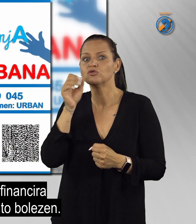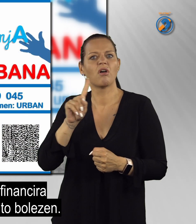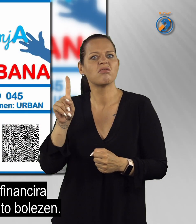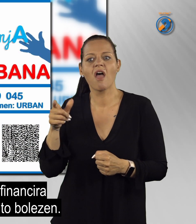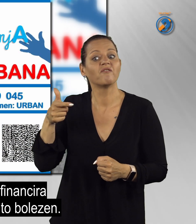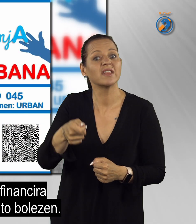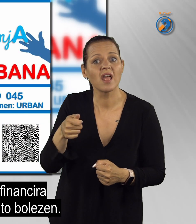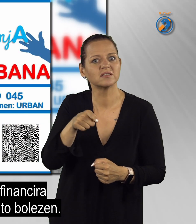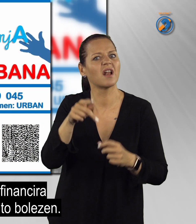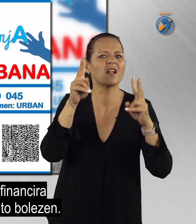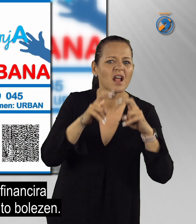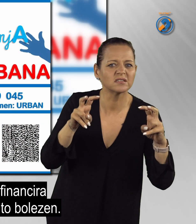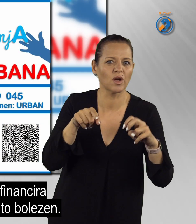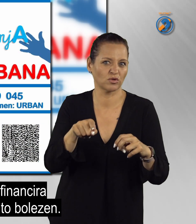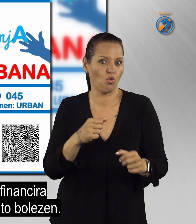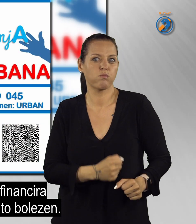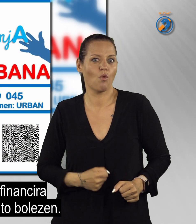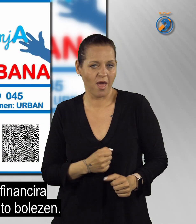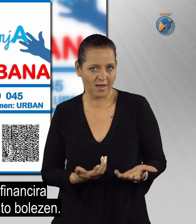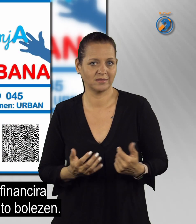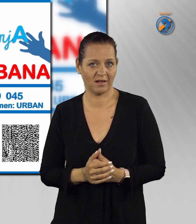financira raziskav za to bolezen.